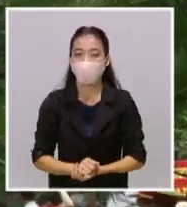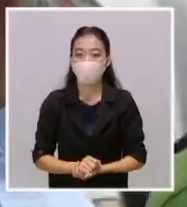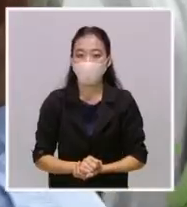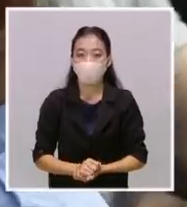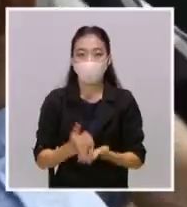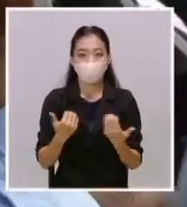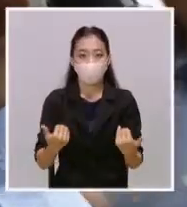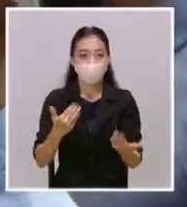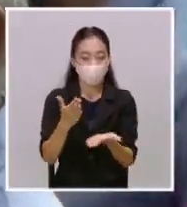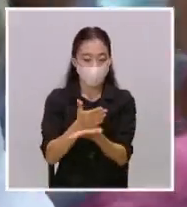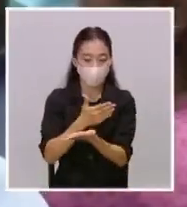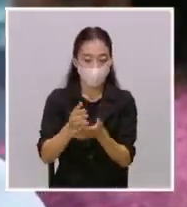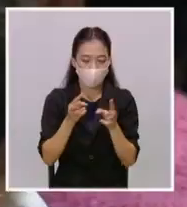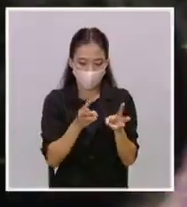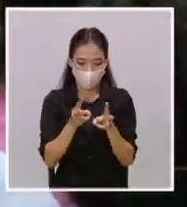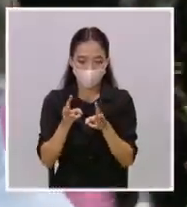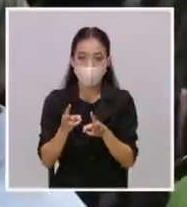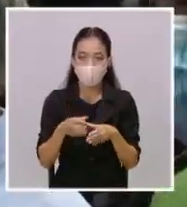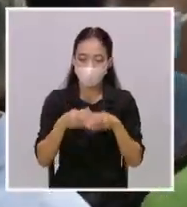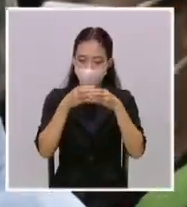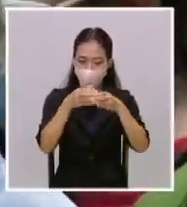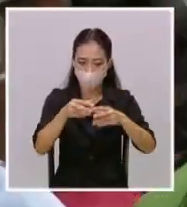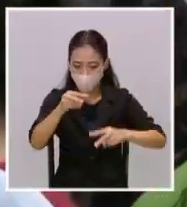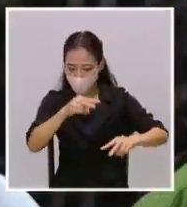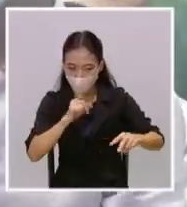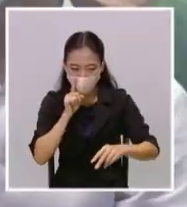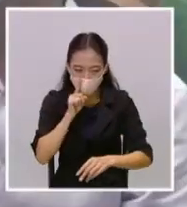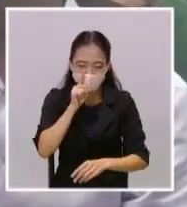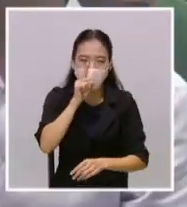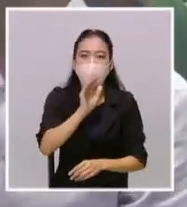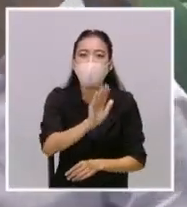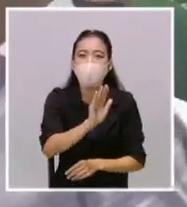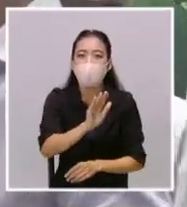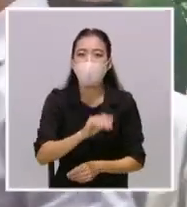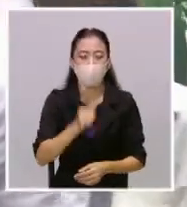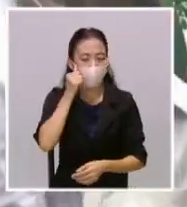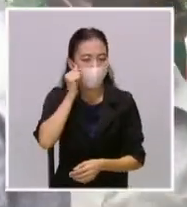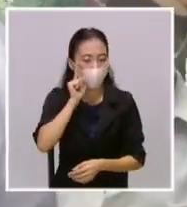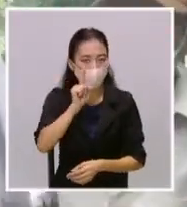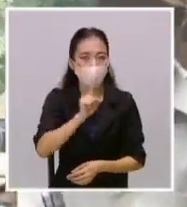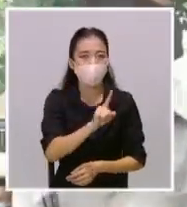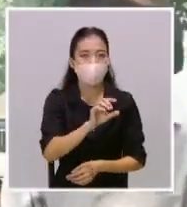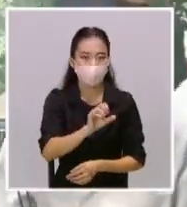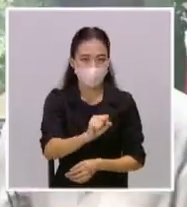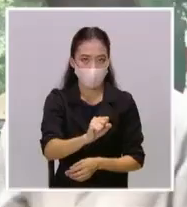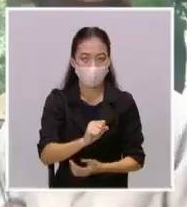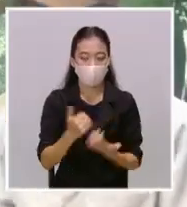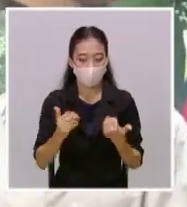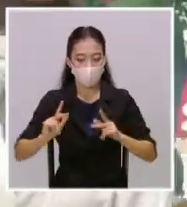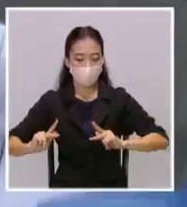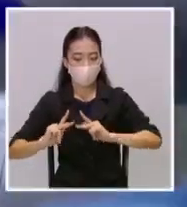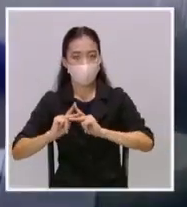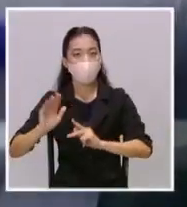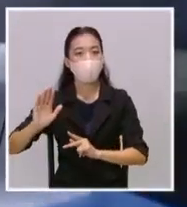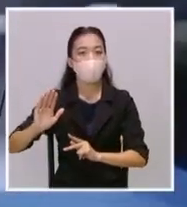การตรวจหาเชื้อให้ได้ราววันละ 100,000 คนกระทรวงสาธารณสุขเวียดนามเนี่ยบอกเลยว่ากำลังทำการตรวจหาเชื้อโควิด-19 ครั้ง